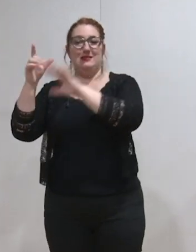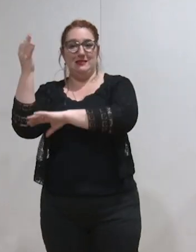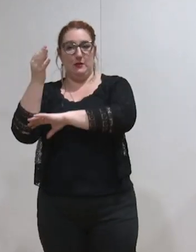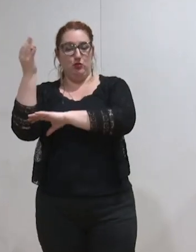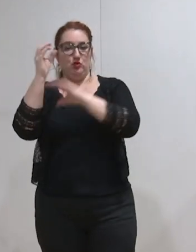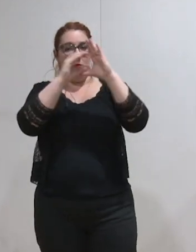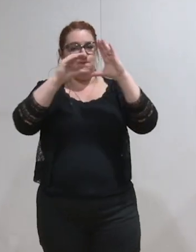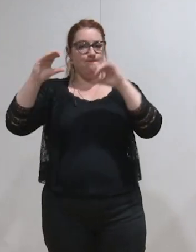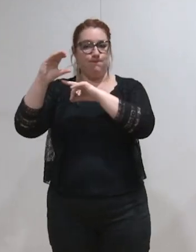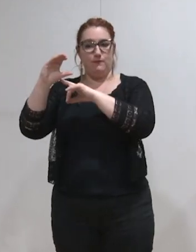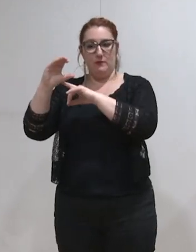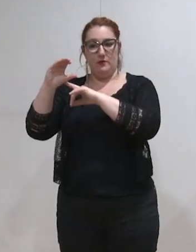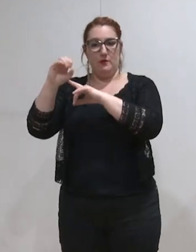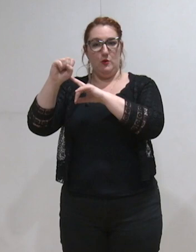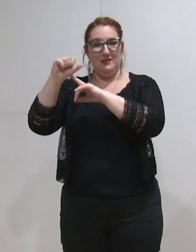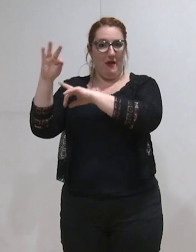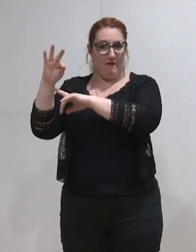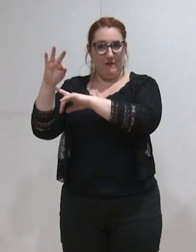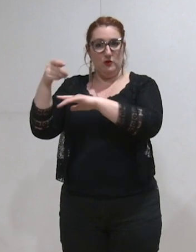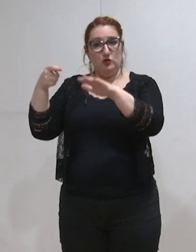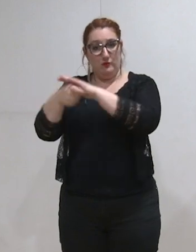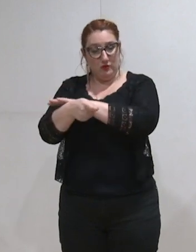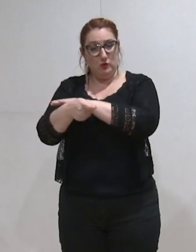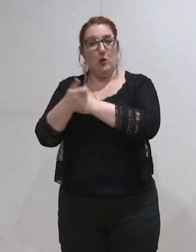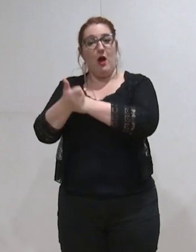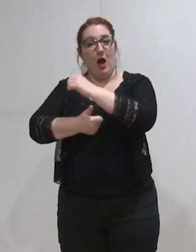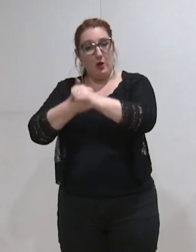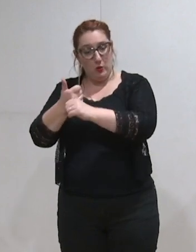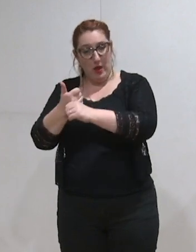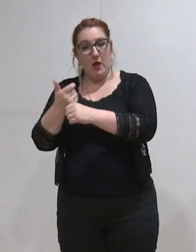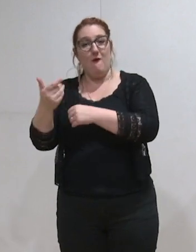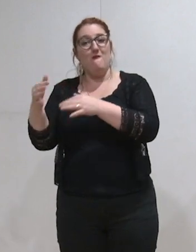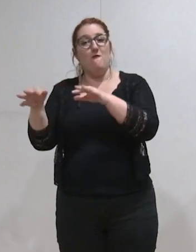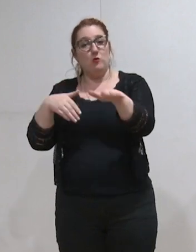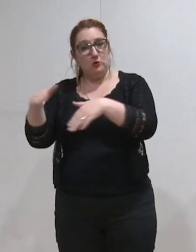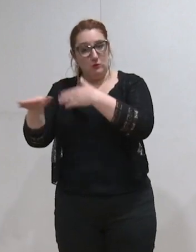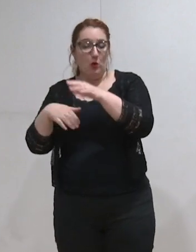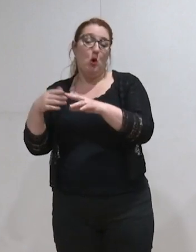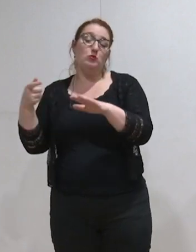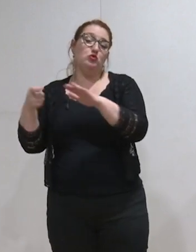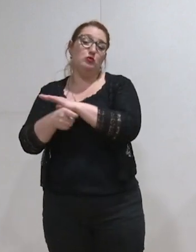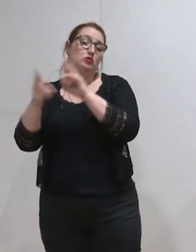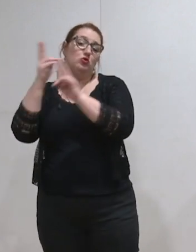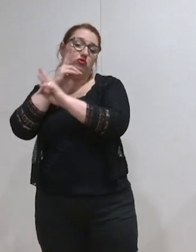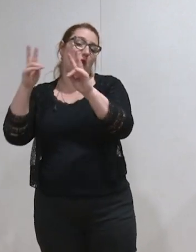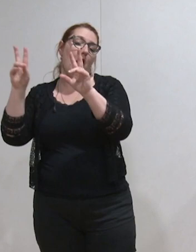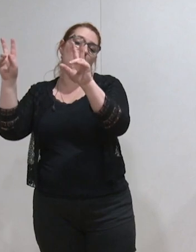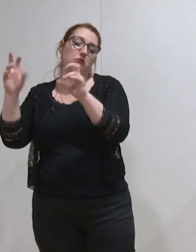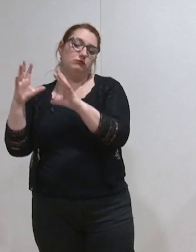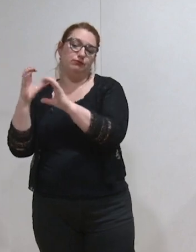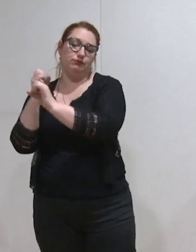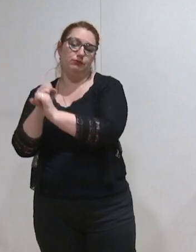somme qui correspond donc au SAF les subventions annuelles de fonctionnement on va dire des subventions à caractère général on va dire ça comme ça à cette